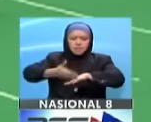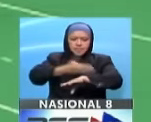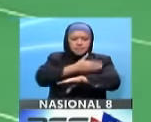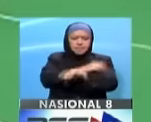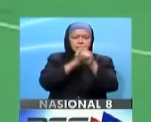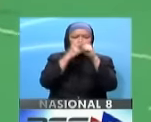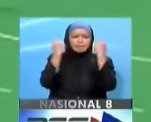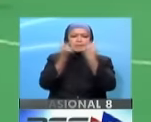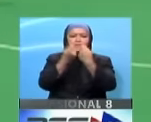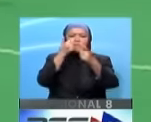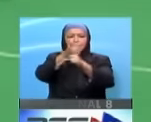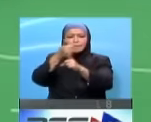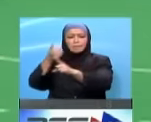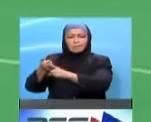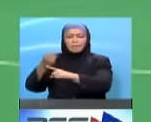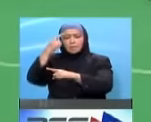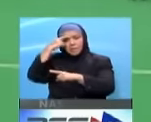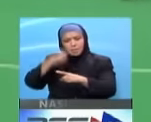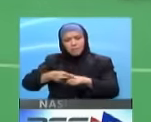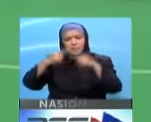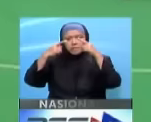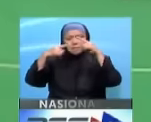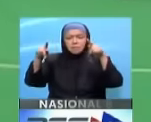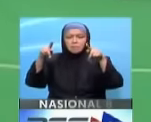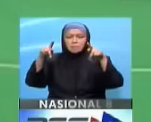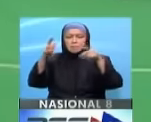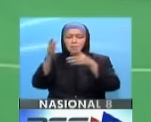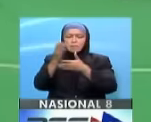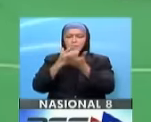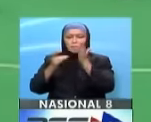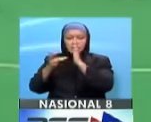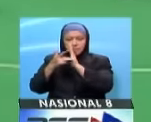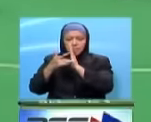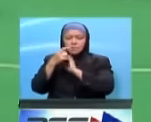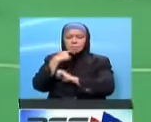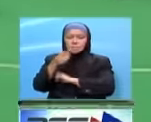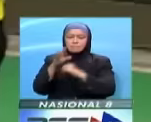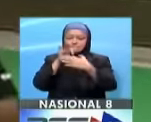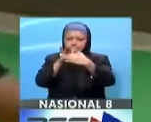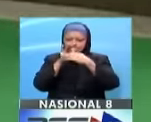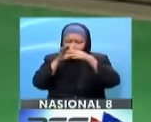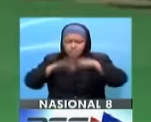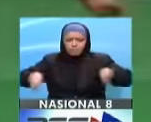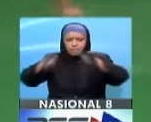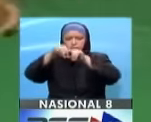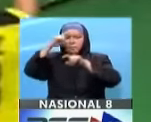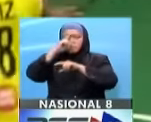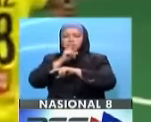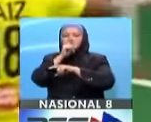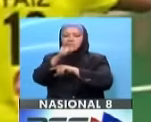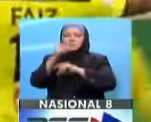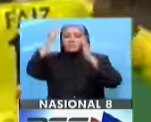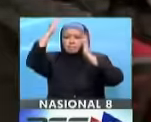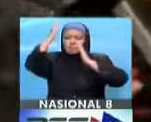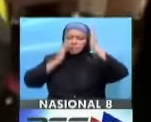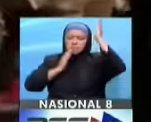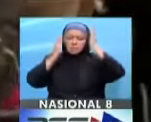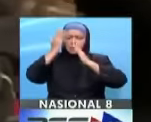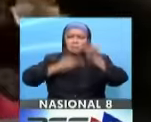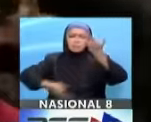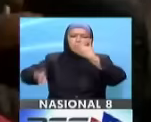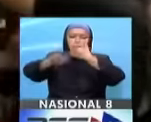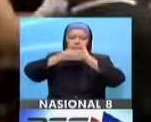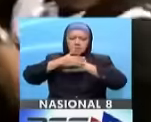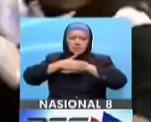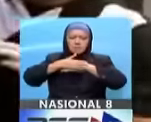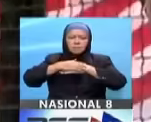Dalam pada itu, bagi pengarah teknikal KHM Terry Walsh, beliau mengakui kerjasama ini amat penting bagi memastikan Malaysia kembali digeruni pada